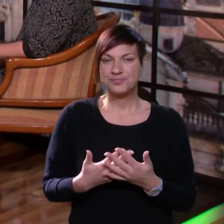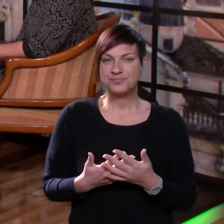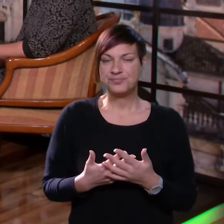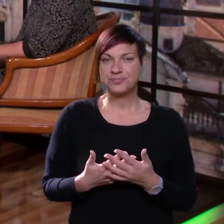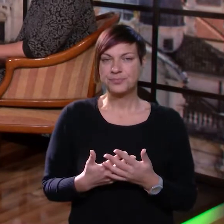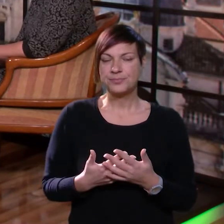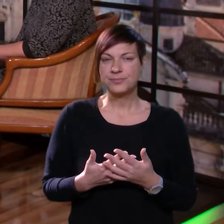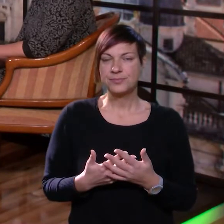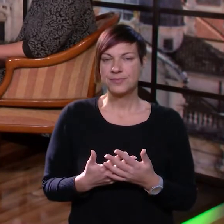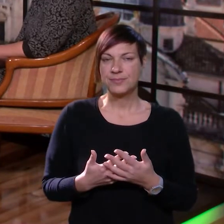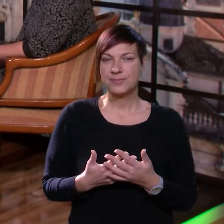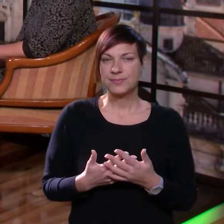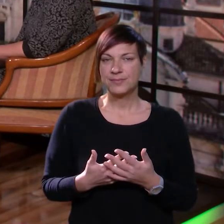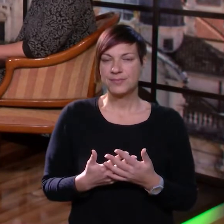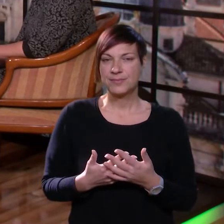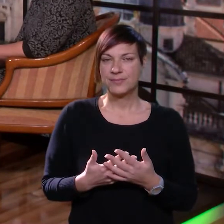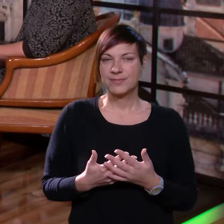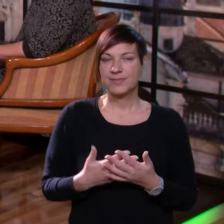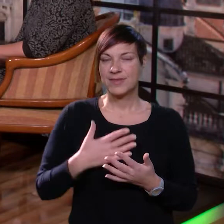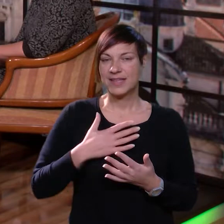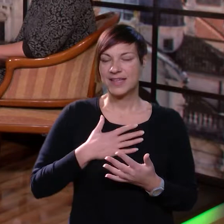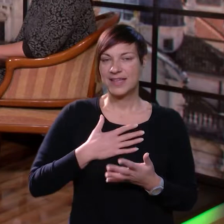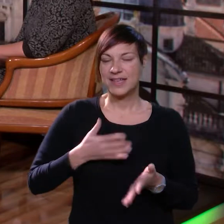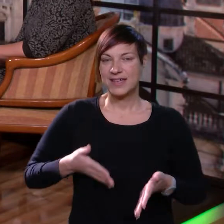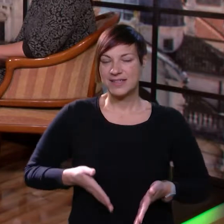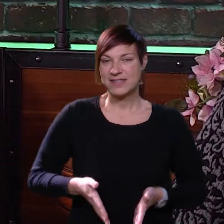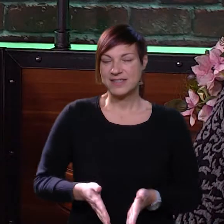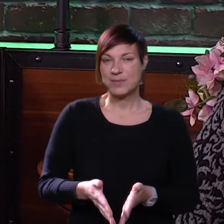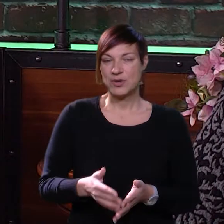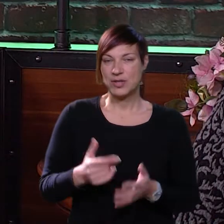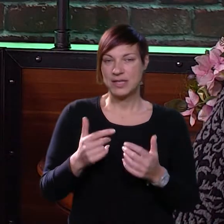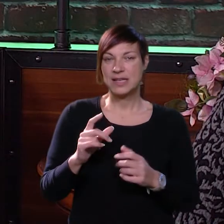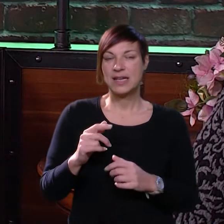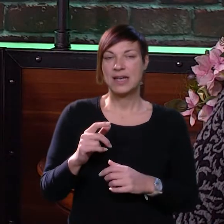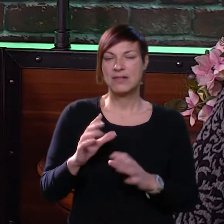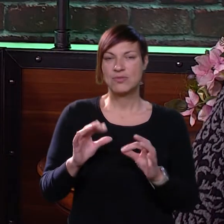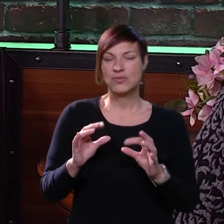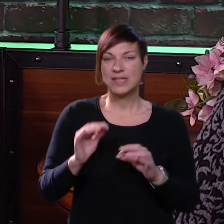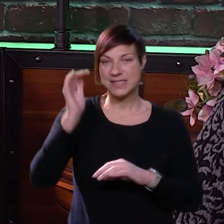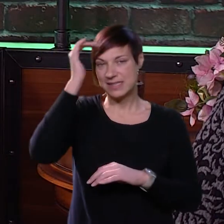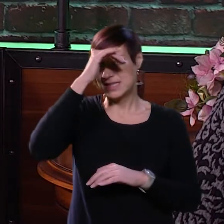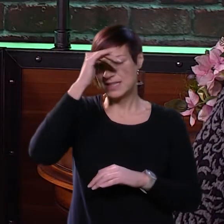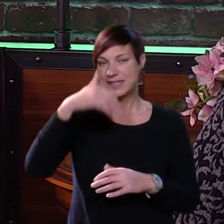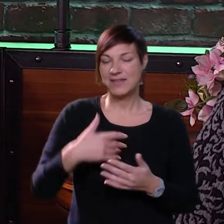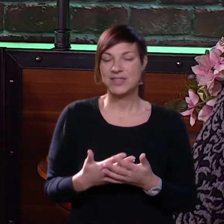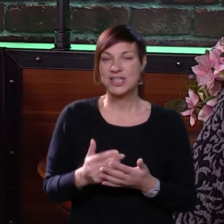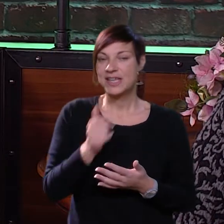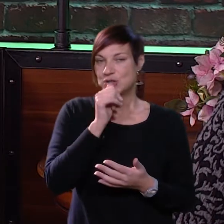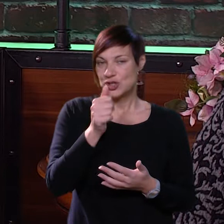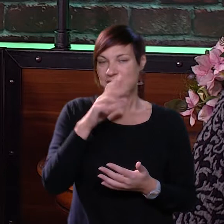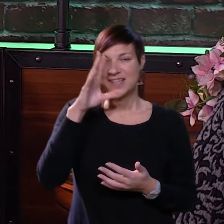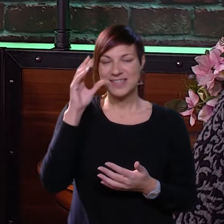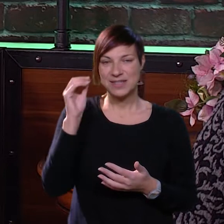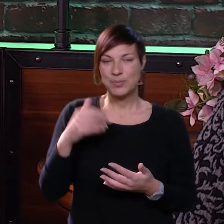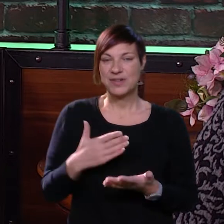Down sindrom. Znači, ja sam tamo rodila na večer u 10 sati, neću to nikad zaboraviti, vjerojatno svaka